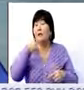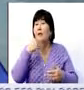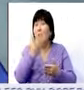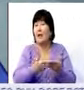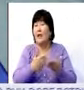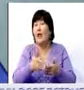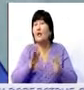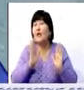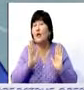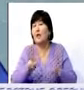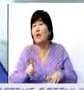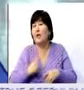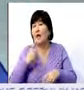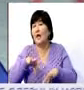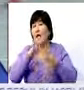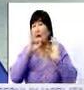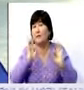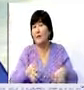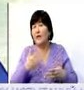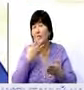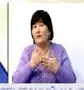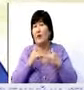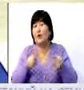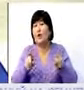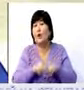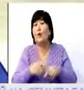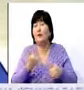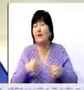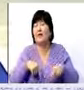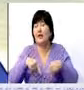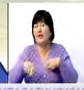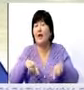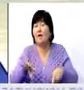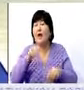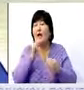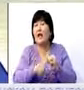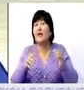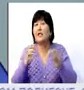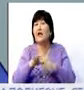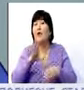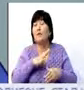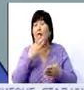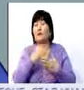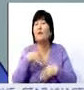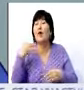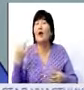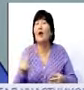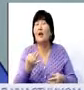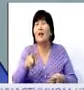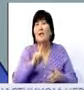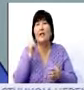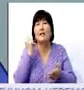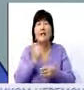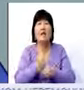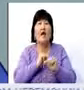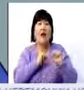доказали, они не только профессионалы своего дела, но мастера игры в футбол. Каждая команда была по-своему хороша. Кто-то делал акцент